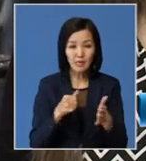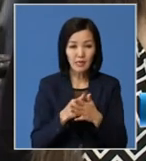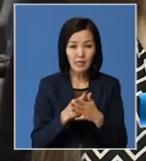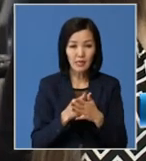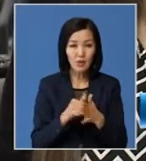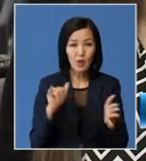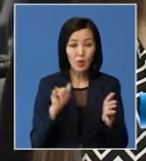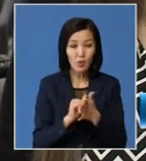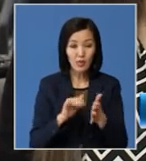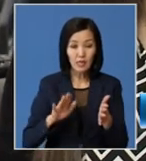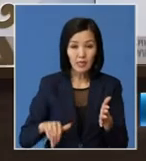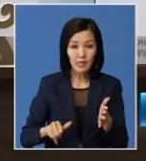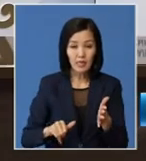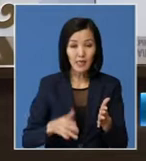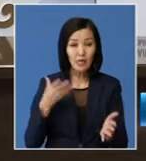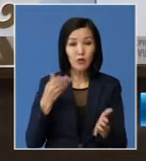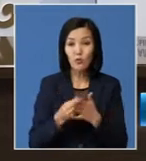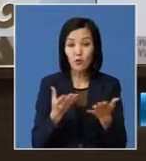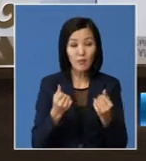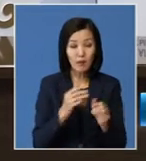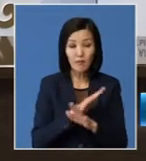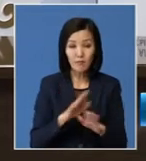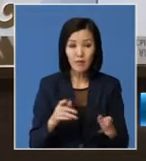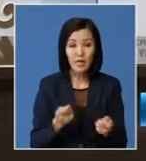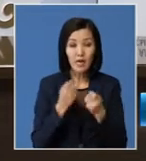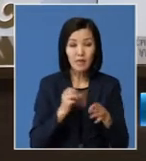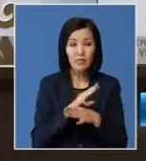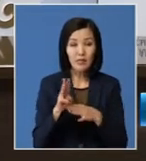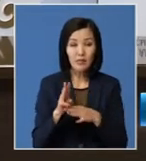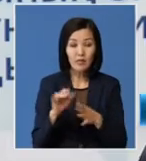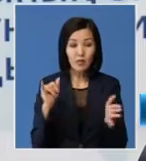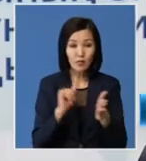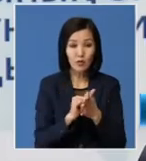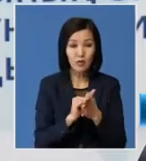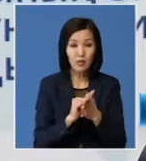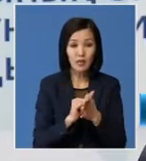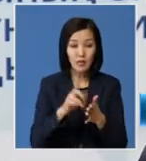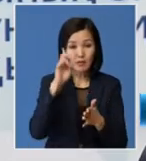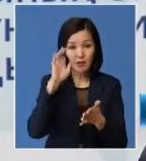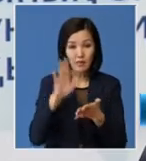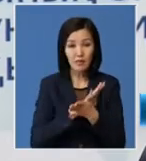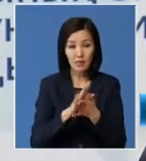Оны орнатқан соң ешқандай абоненттік төлем алынбайды. Ал аз қамтылған отбасыларға қондырғылар мемлекет есебімен